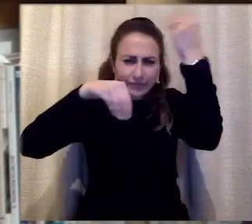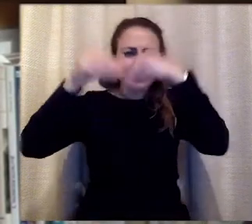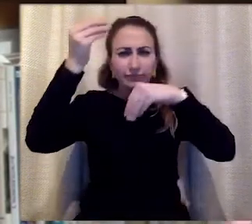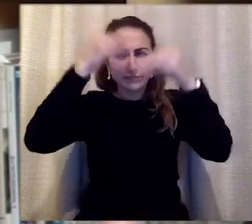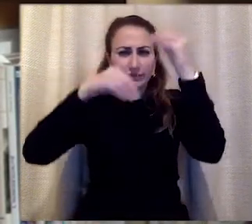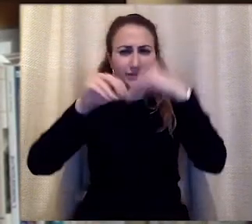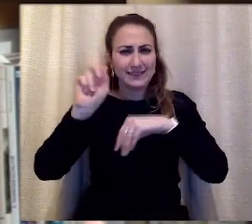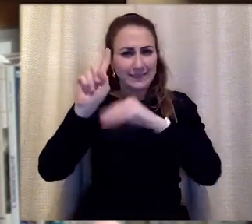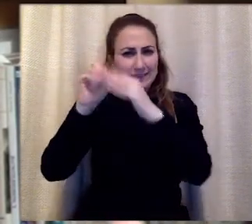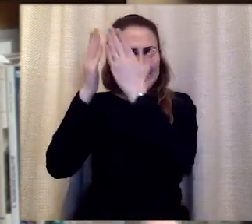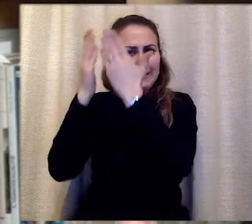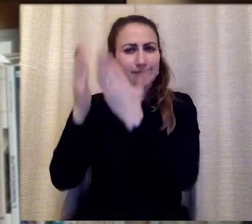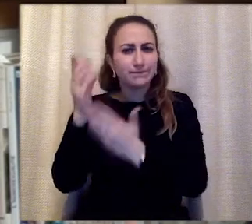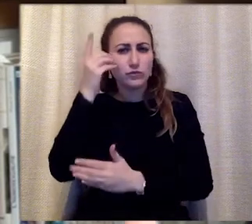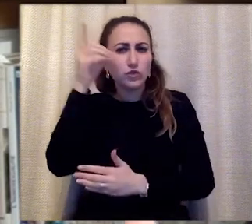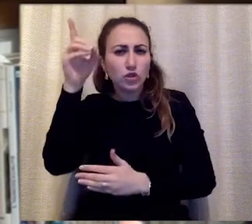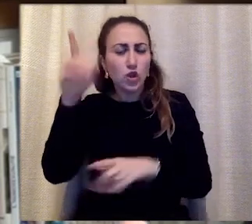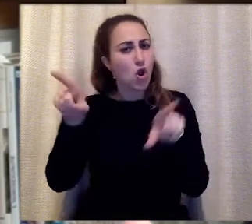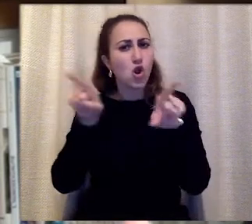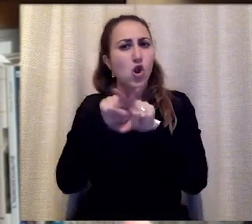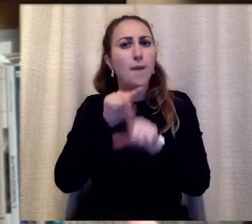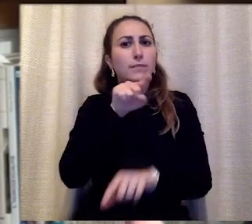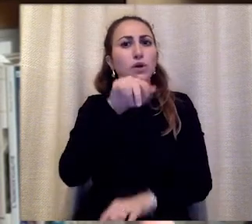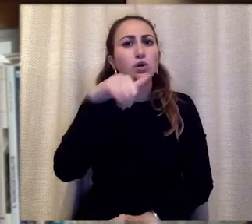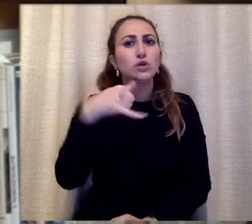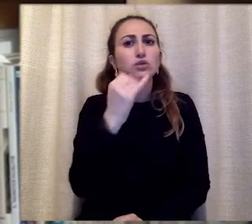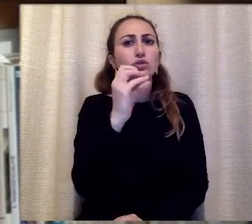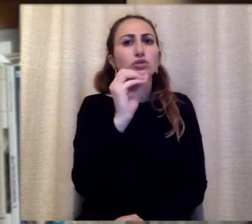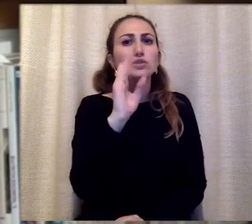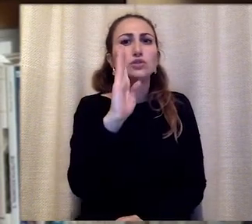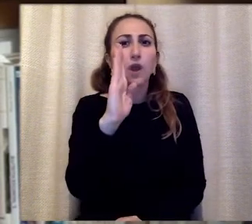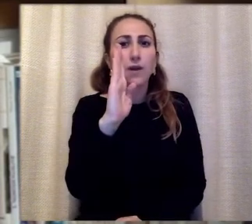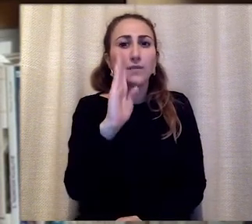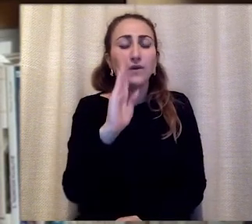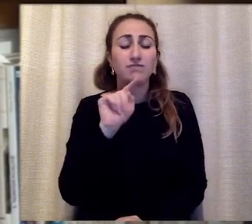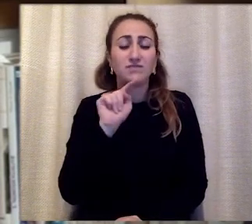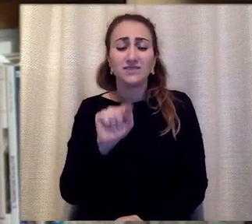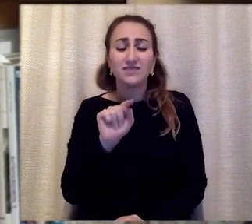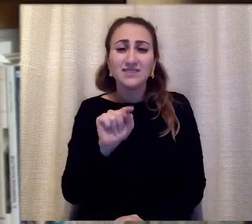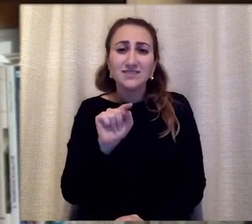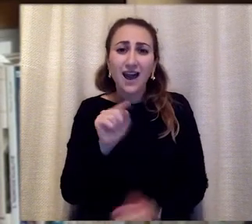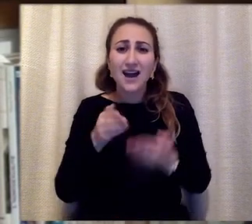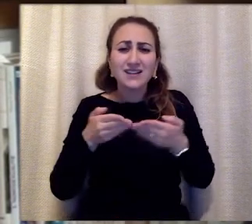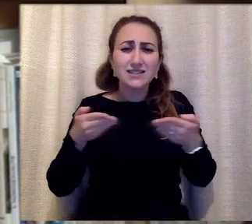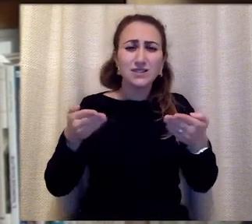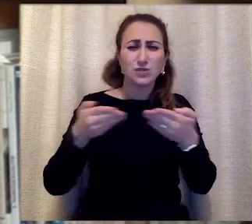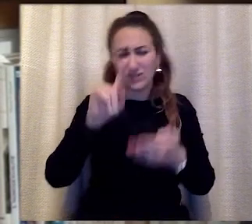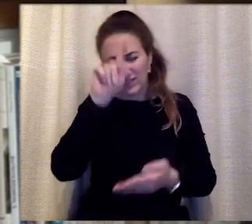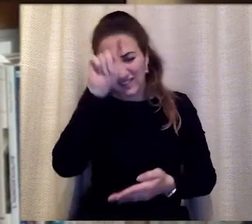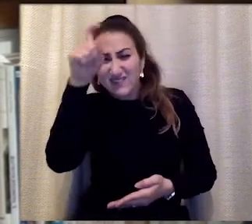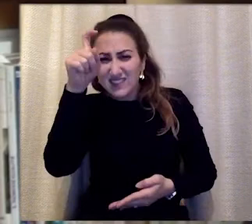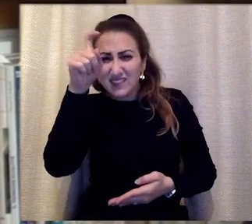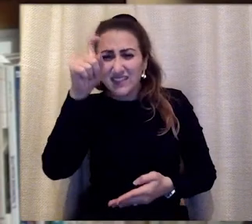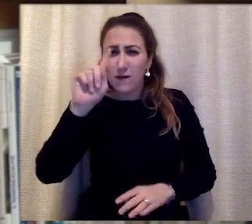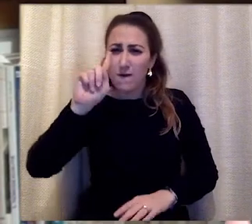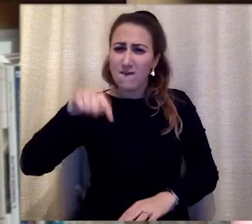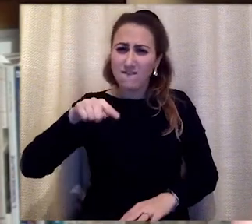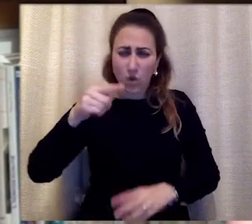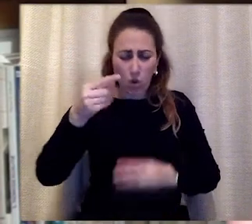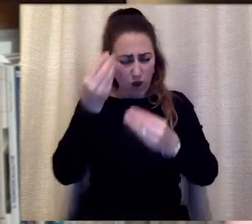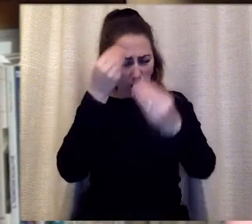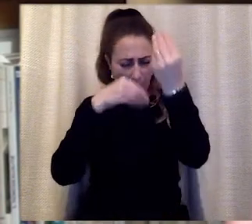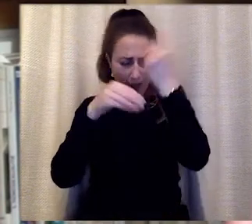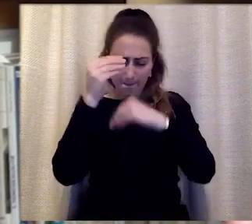nous devons absolument nous confier en Dieu, notre Créateur. Elle peut nous